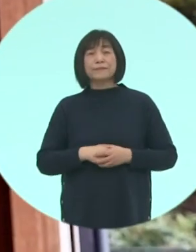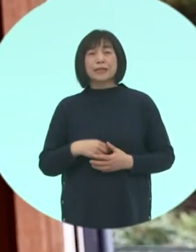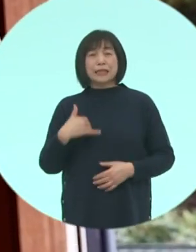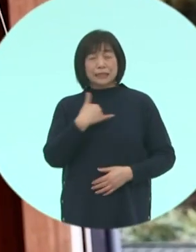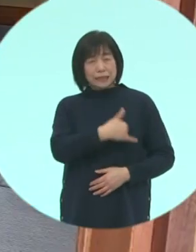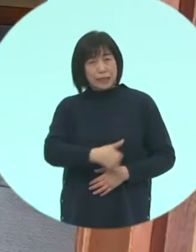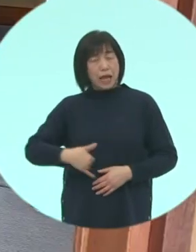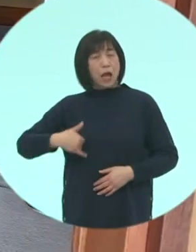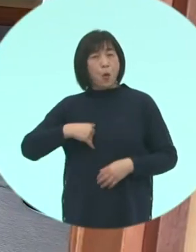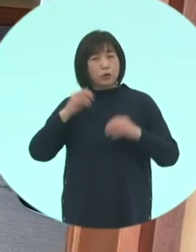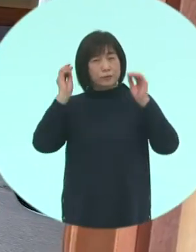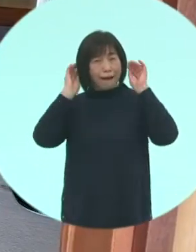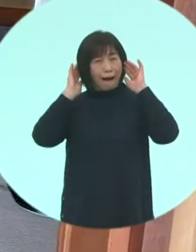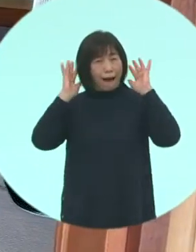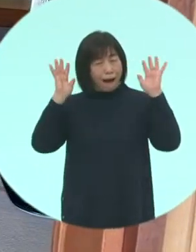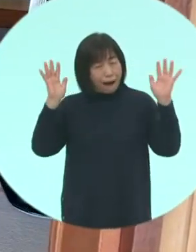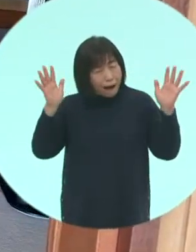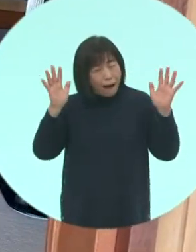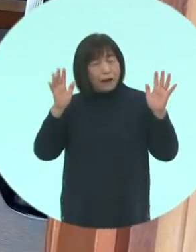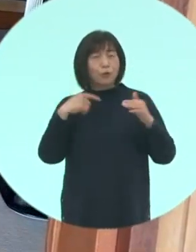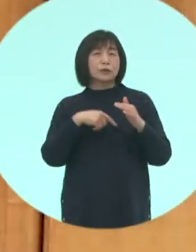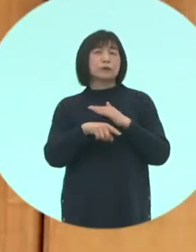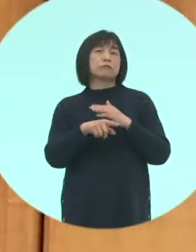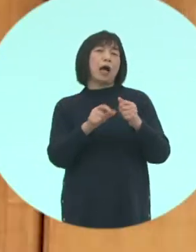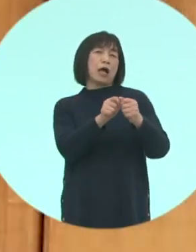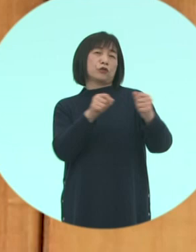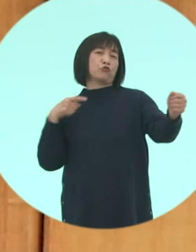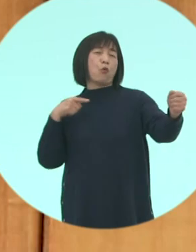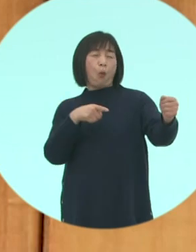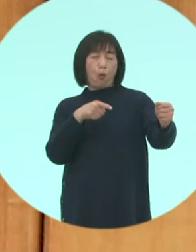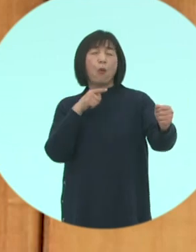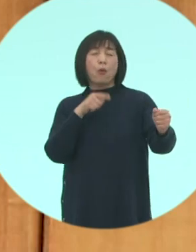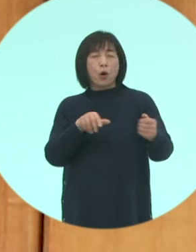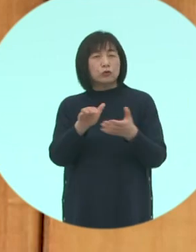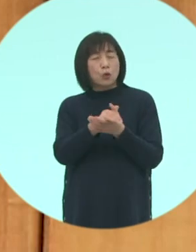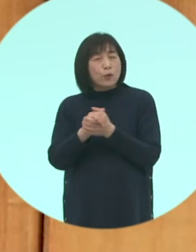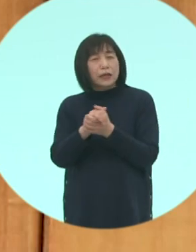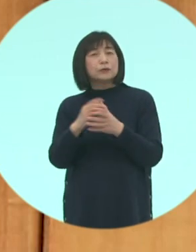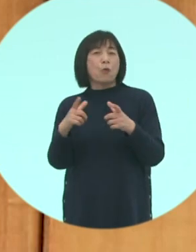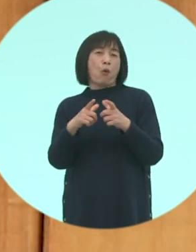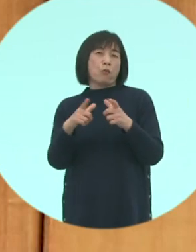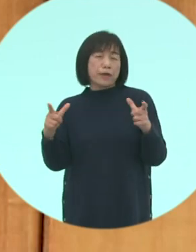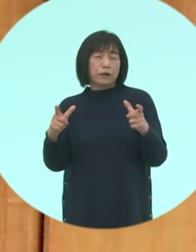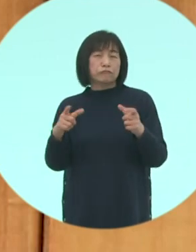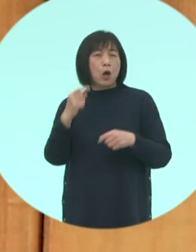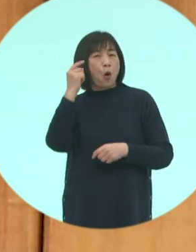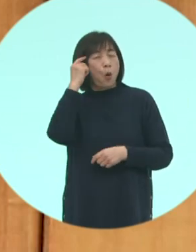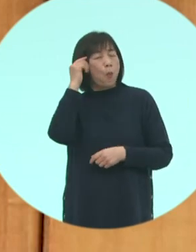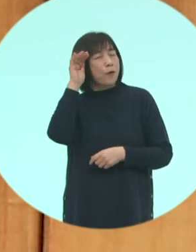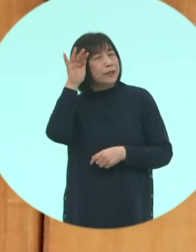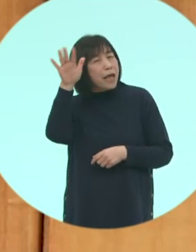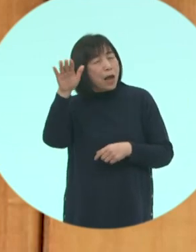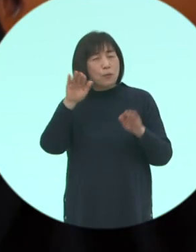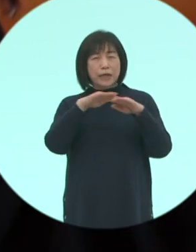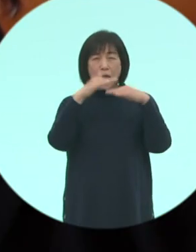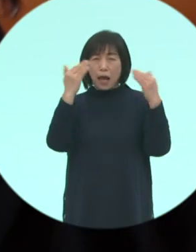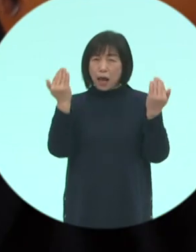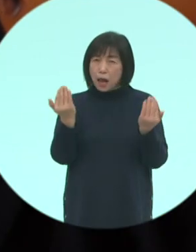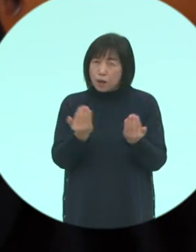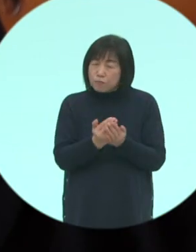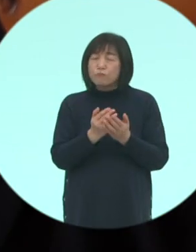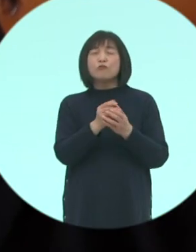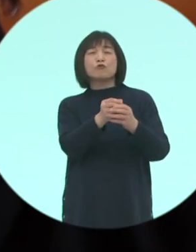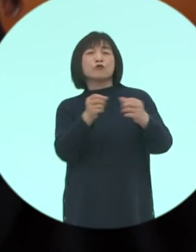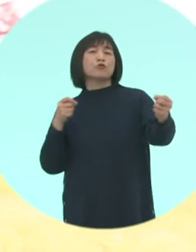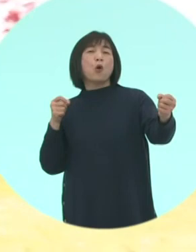を豊かにしてくれたのは弓道なんですよね。で友達もでき、自分の思い出も何もかも全部弓道を通して